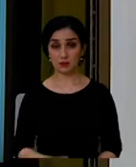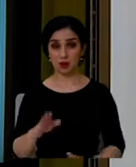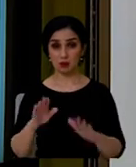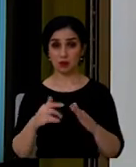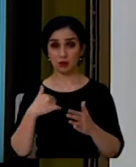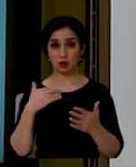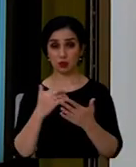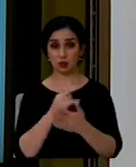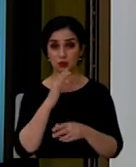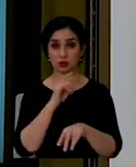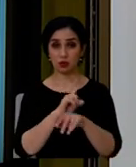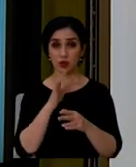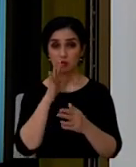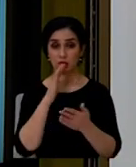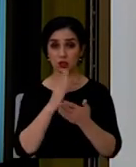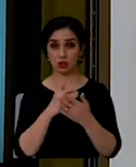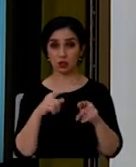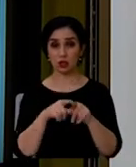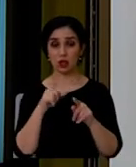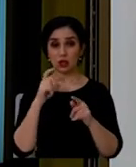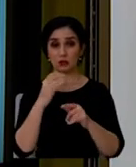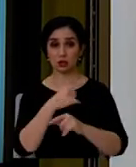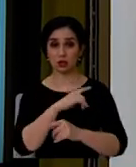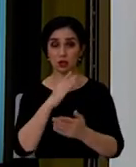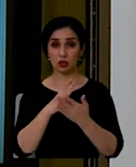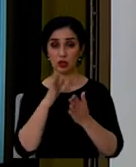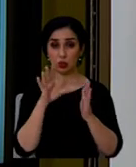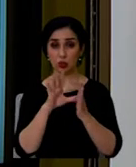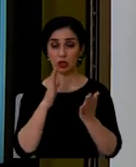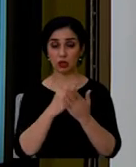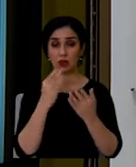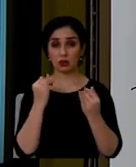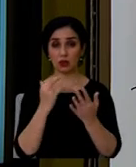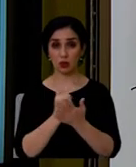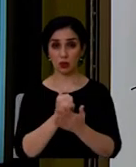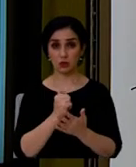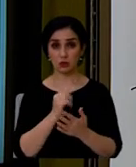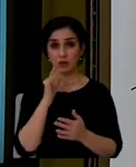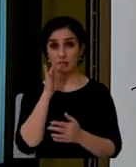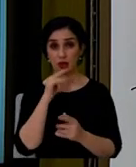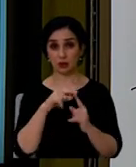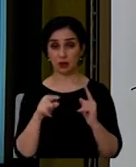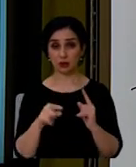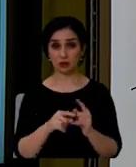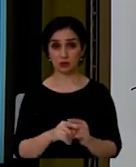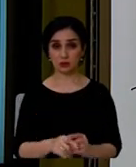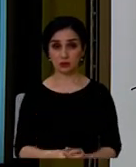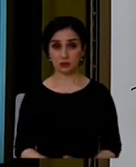Массу мы нашли, число Фарадея есть, эквивалент нашли, сила тока есть. Находим время.